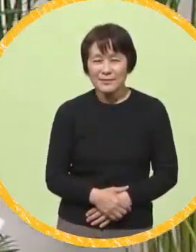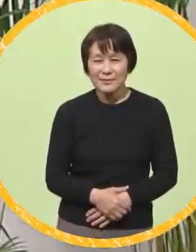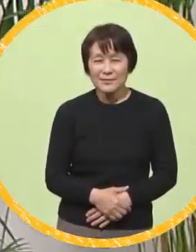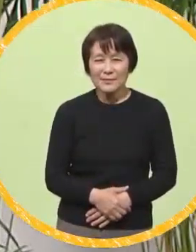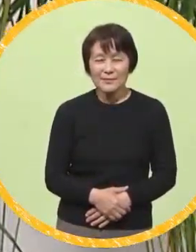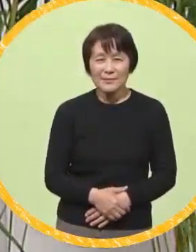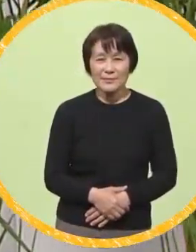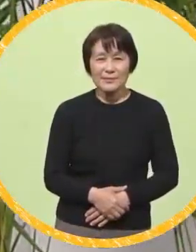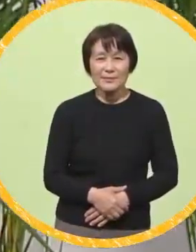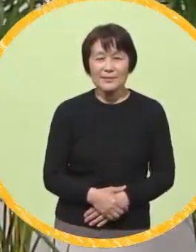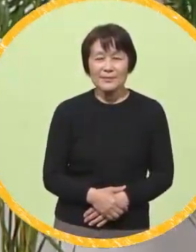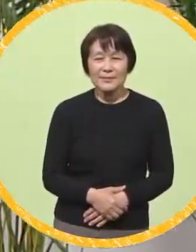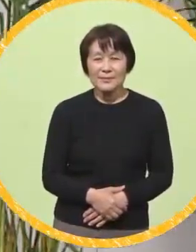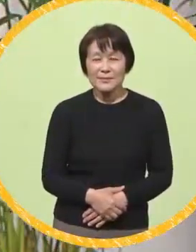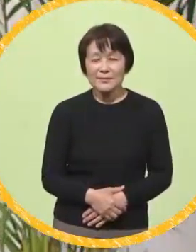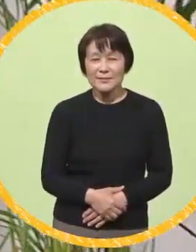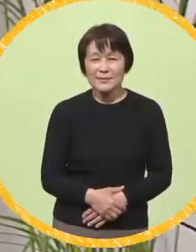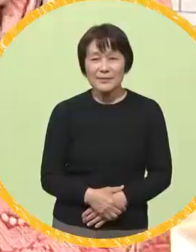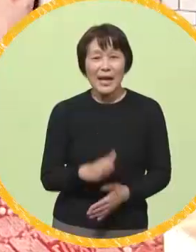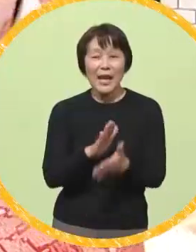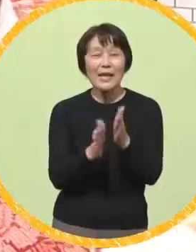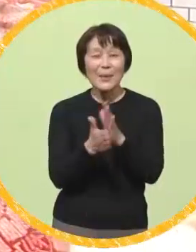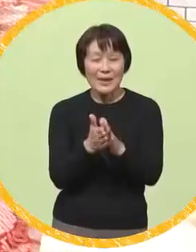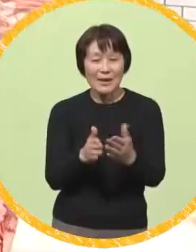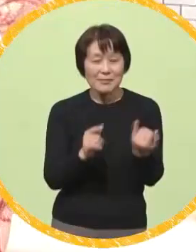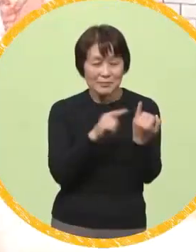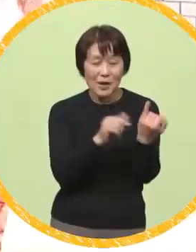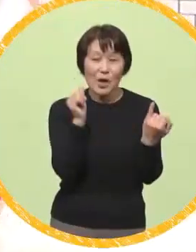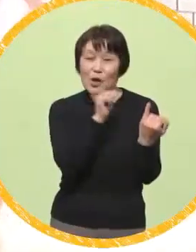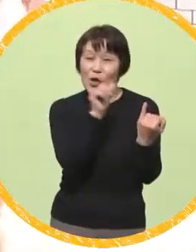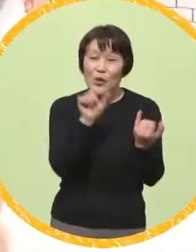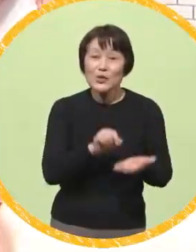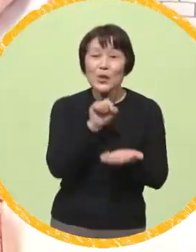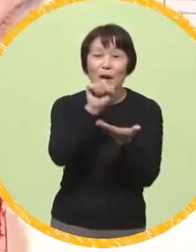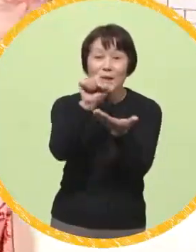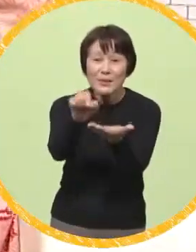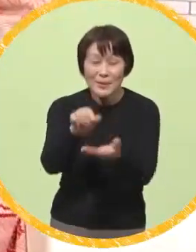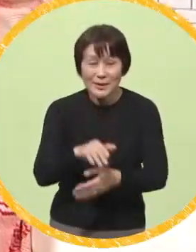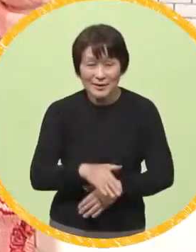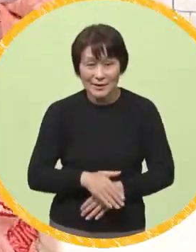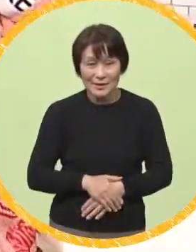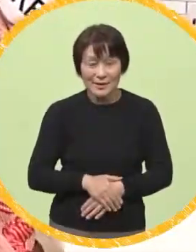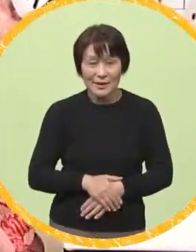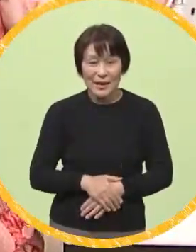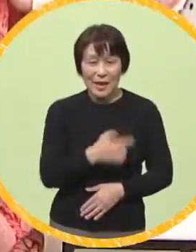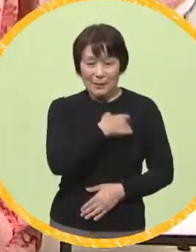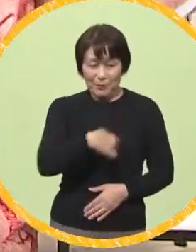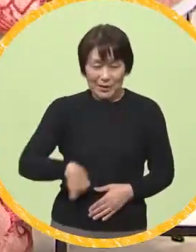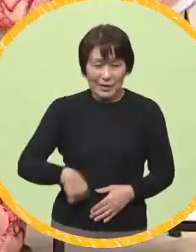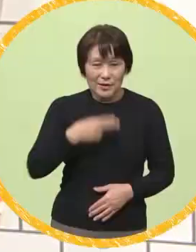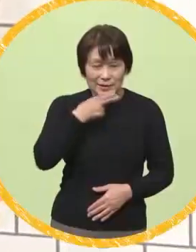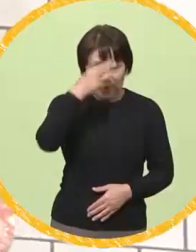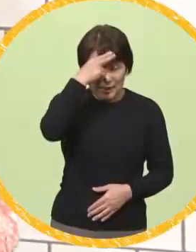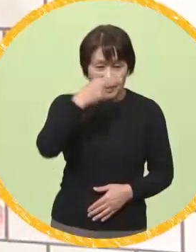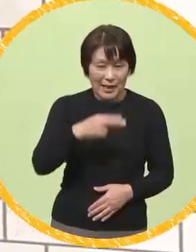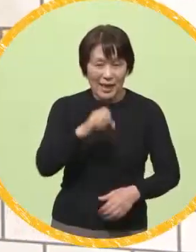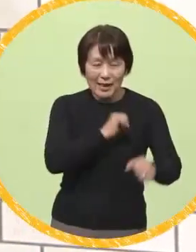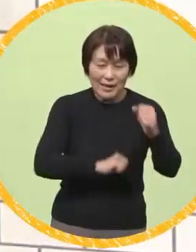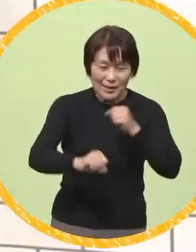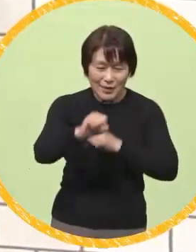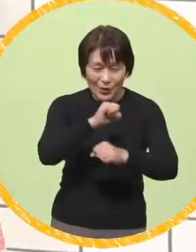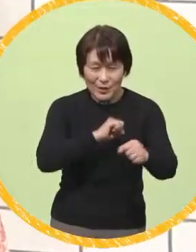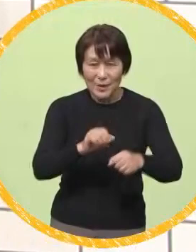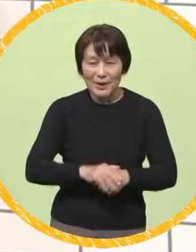お願いいたします。 改めてご紹介させていただきます。ミス酒として国内外でも活躍し、